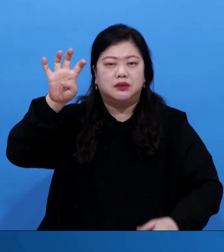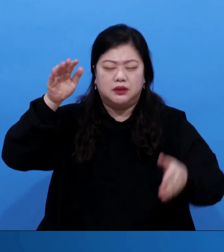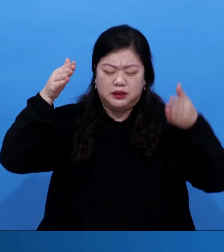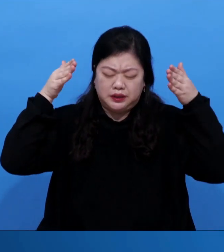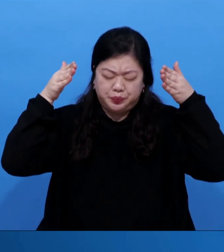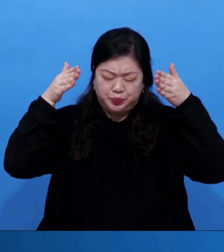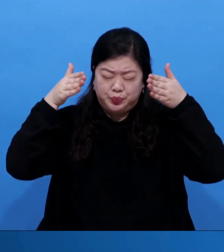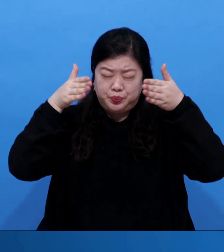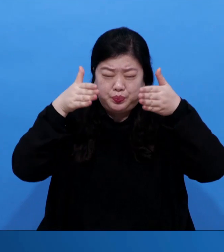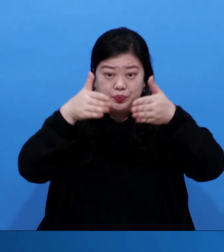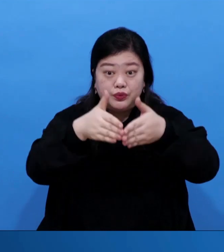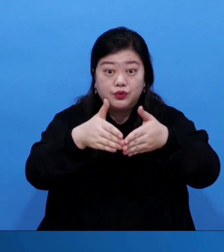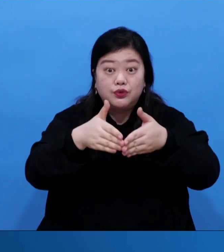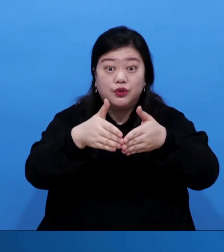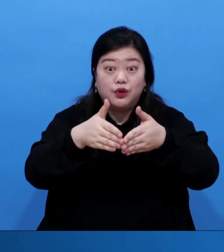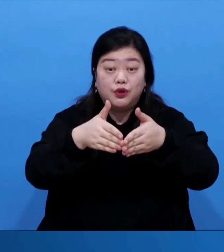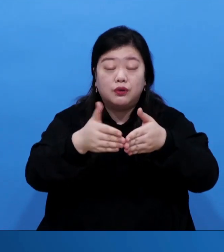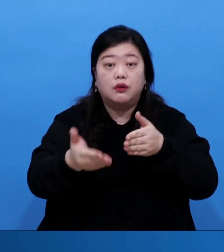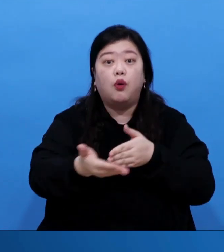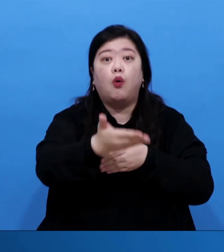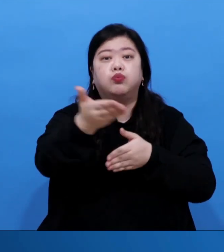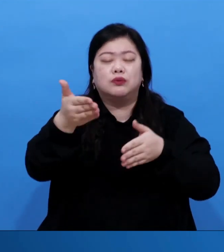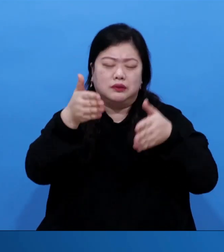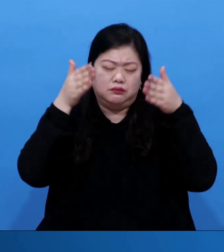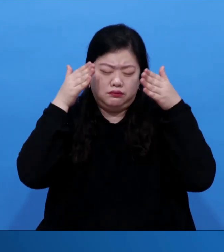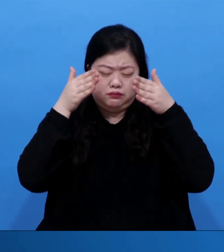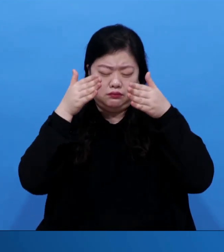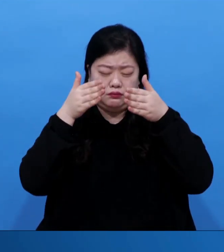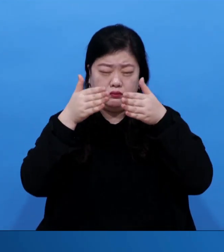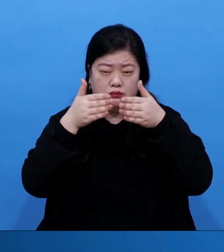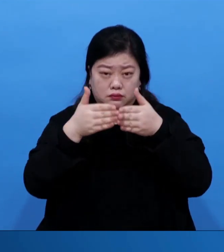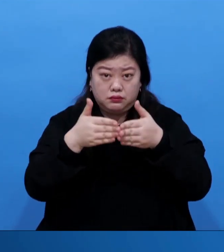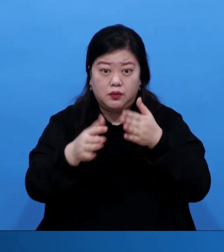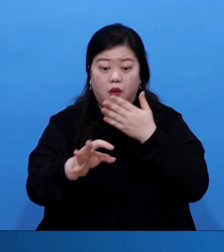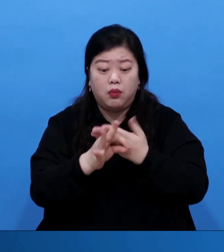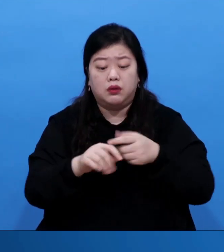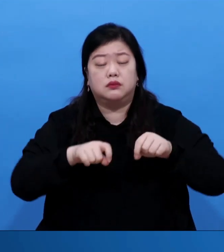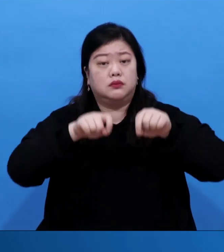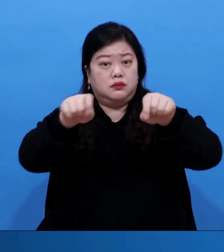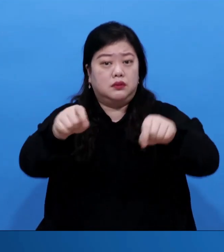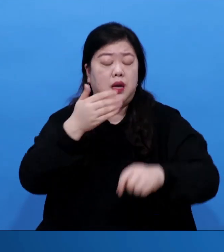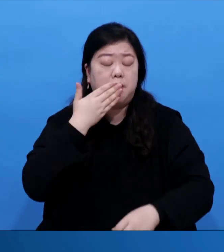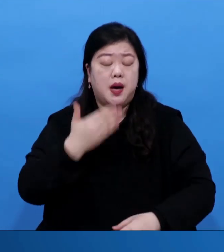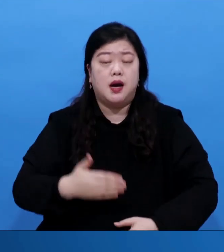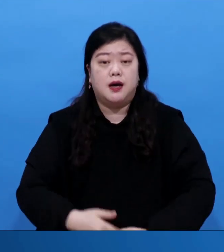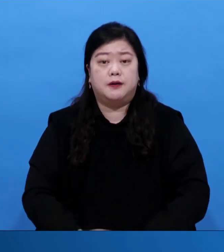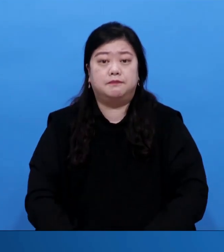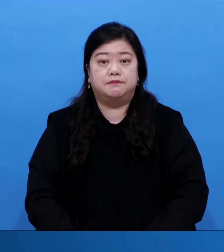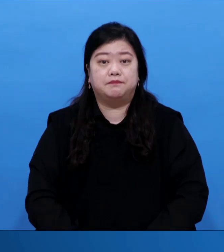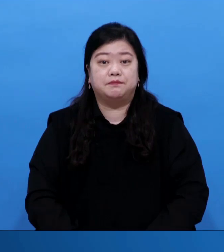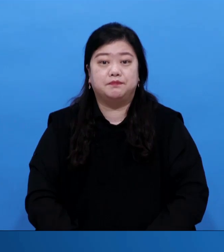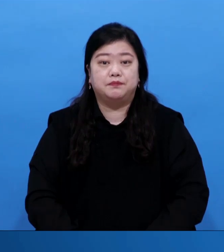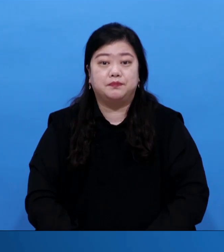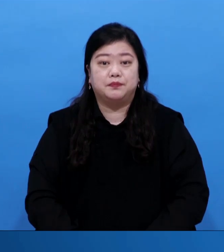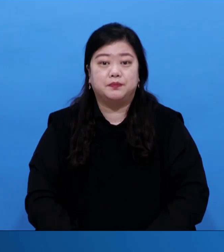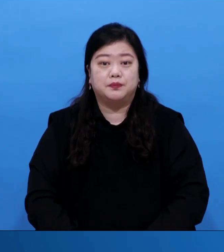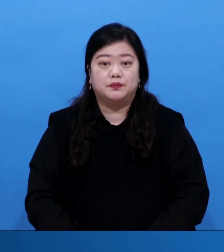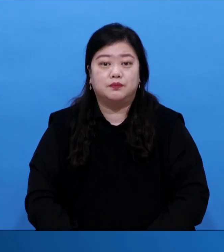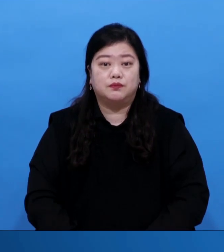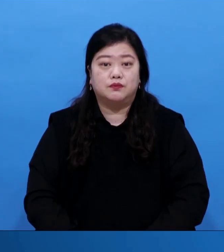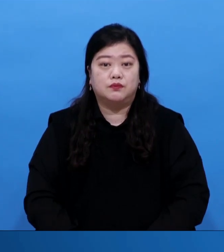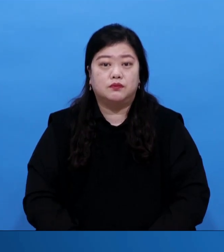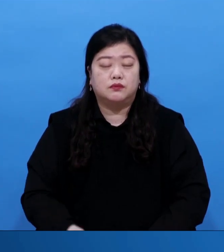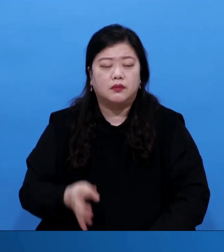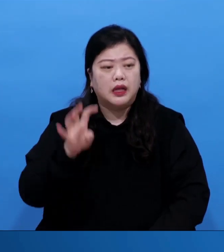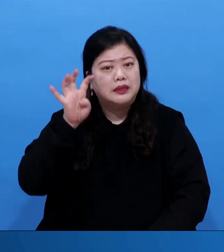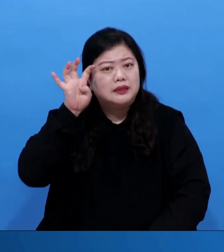수 있습니다. And we can receive the exact same blessing. 40일을 집중했는데 사람들이요 완전히 달라져 버렸어요.